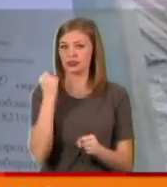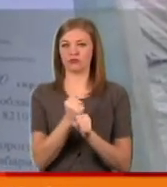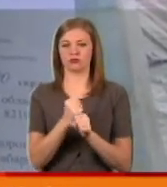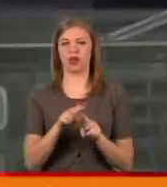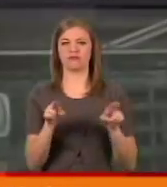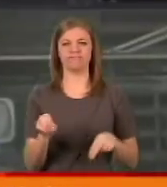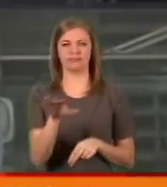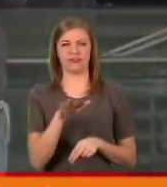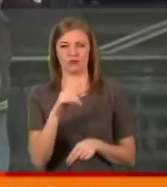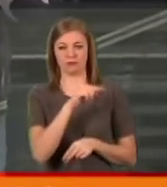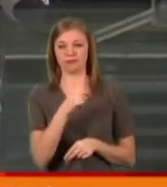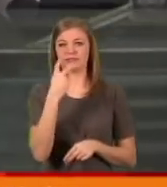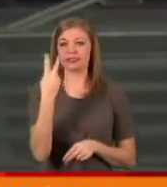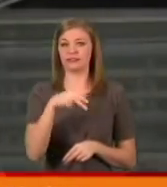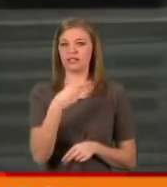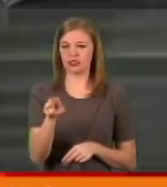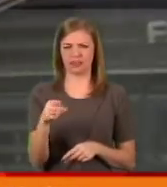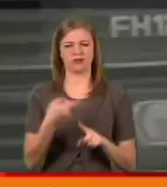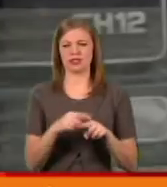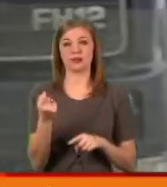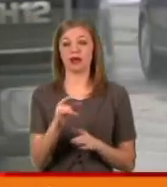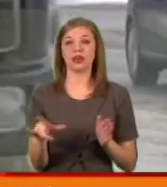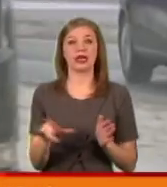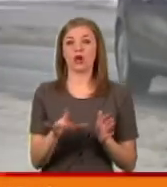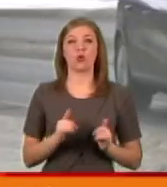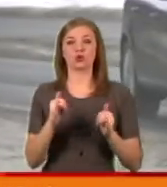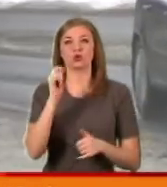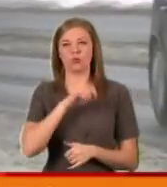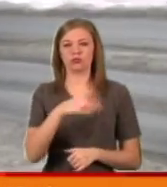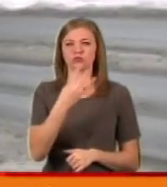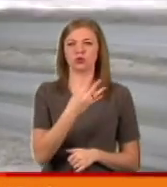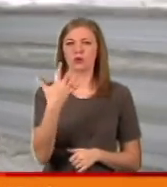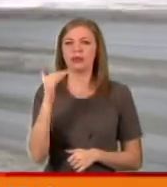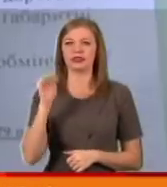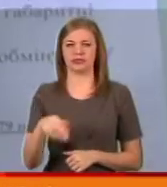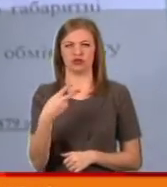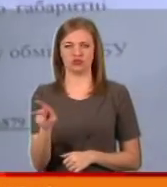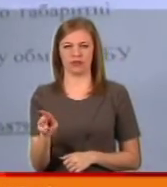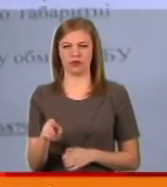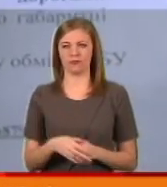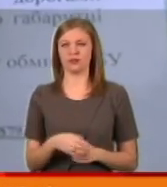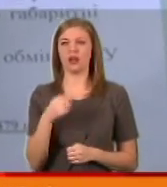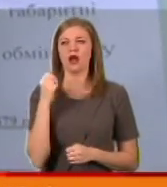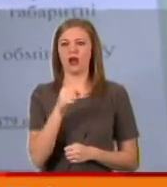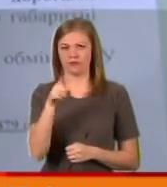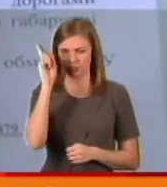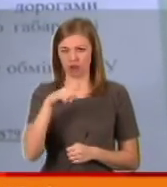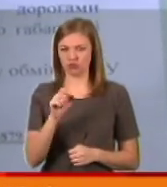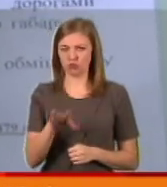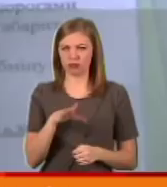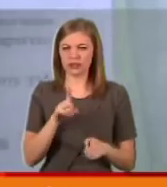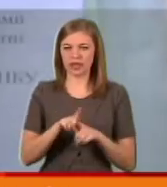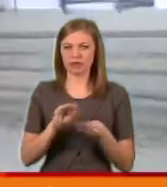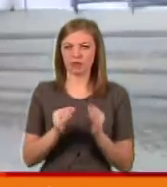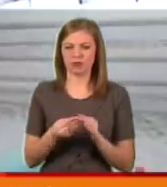зробили по-європейському. 220 євро – це ще мало. Рекордна сума для України – 45 тисяч євро. Ви знали взагалі, що можуть бути такі